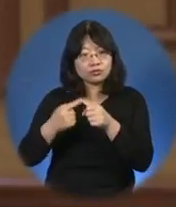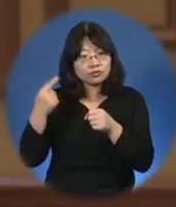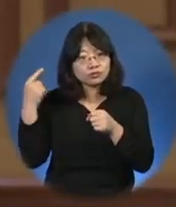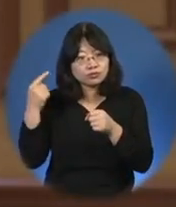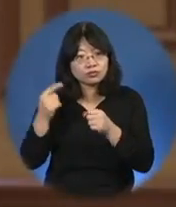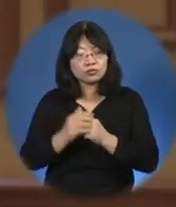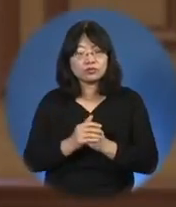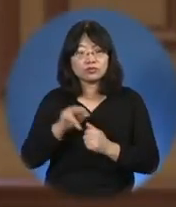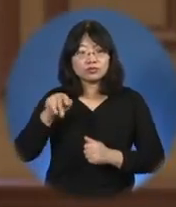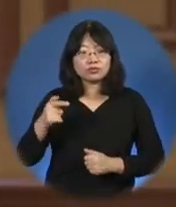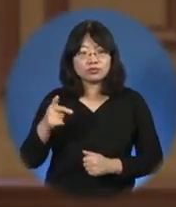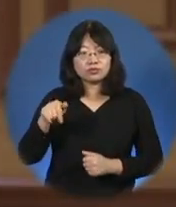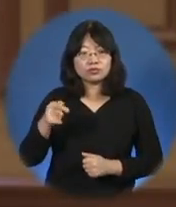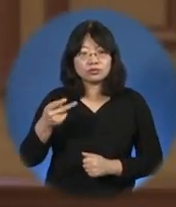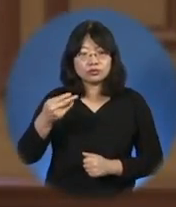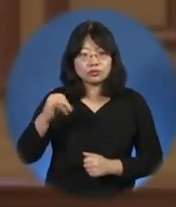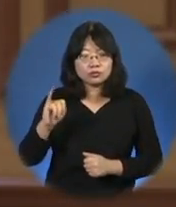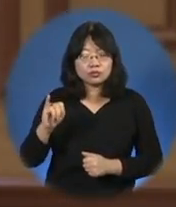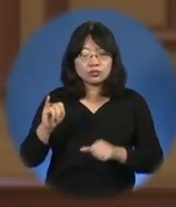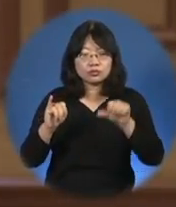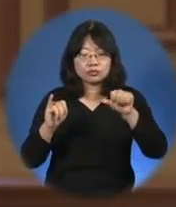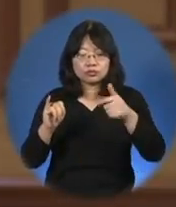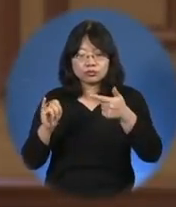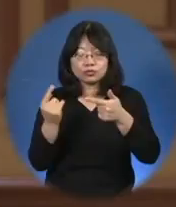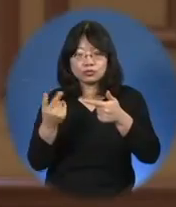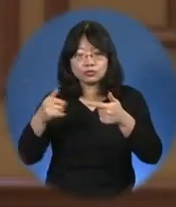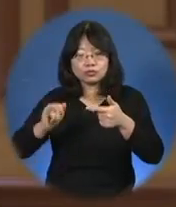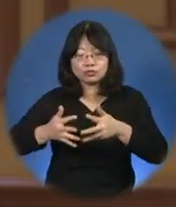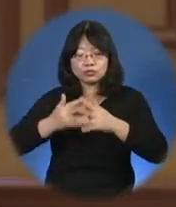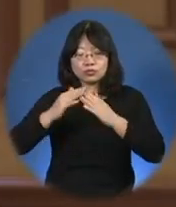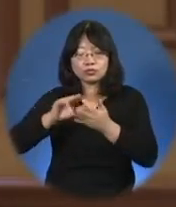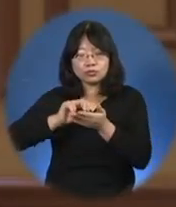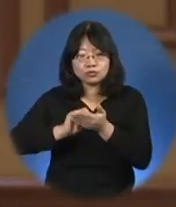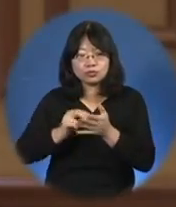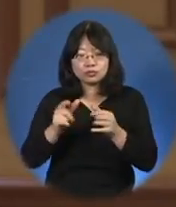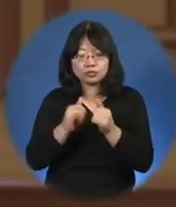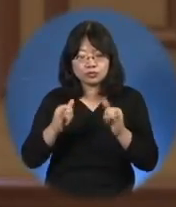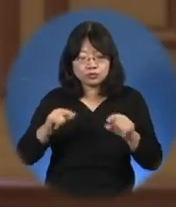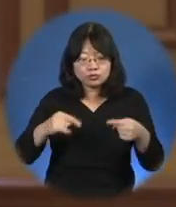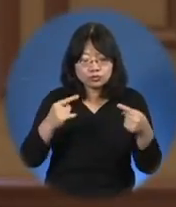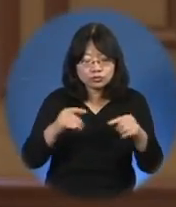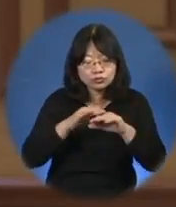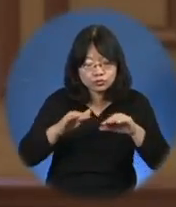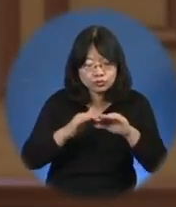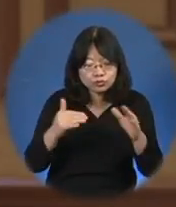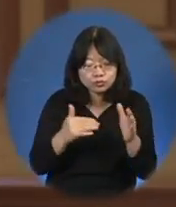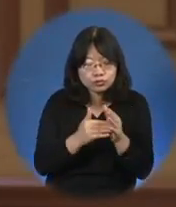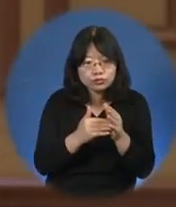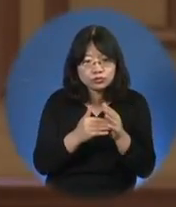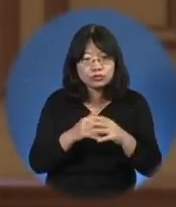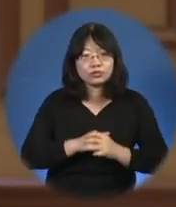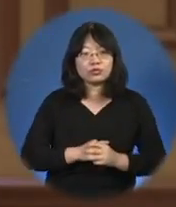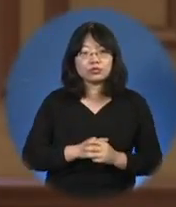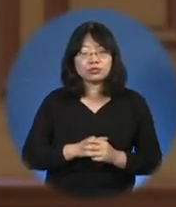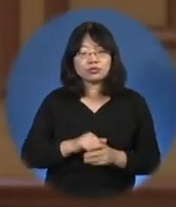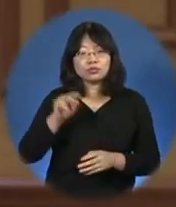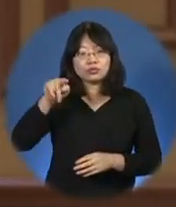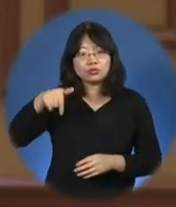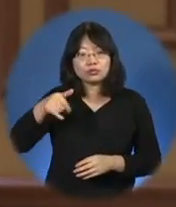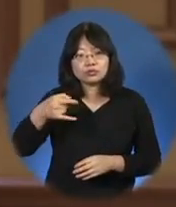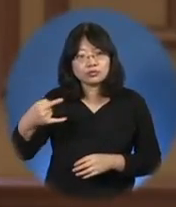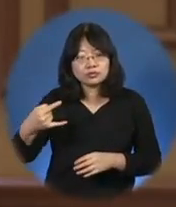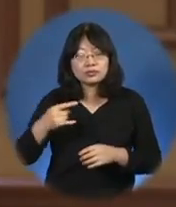그 신고리 56호기 건설 문제 시민들의 참여로 해결하면서 숙의 민주주의의 가능성을